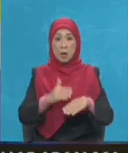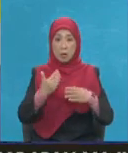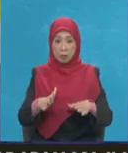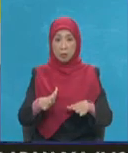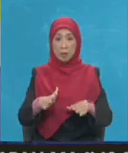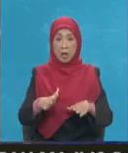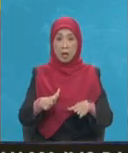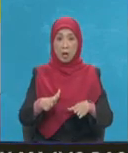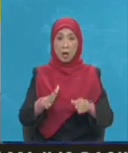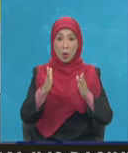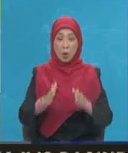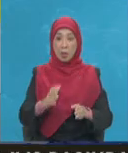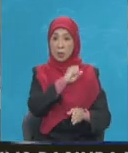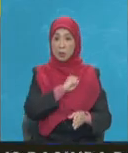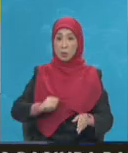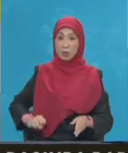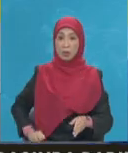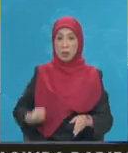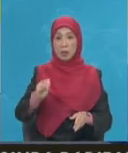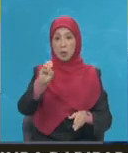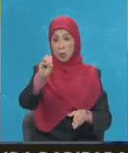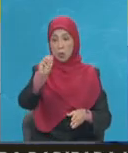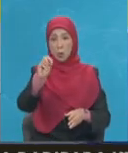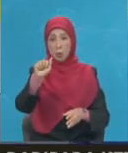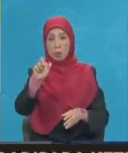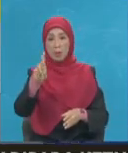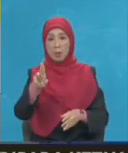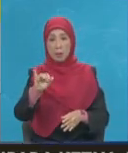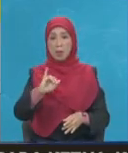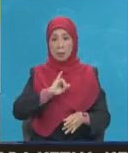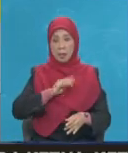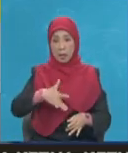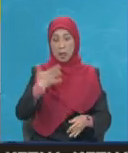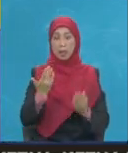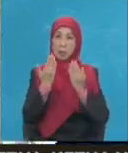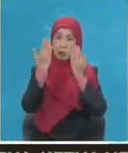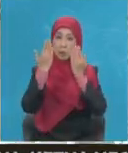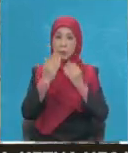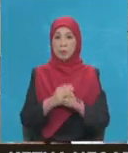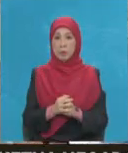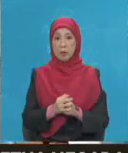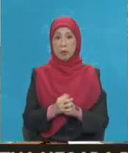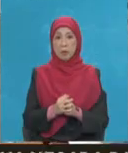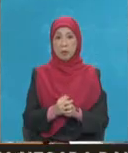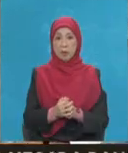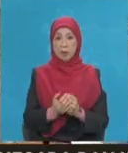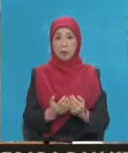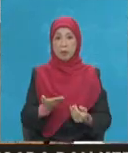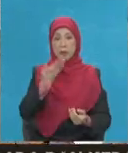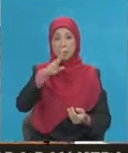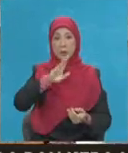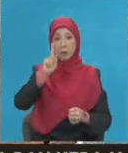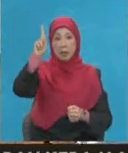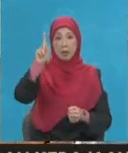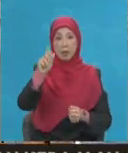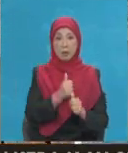almarhum Begawan. Jadi saya rasa bersyukur. Alhamdulillah. Alhamdulillah saya dapat